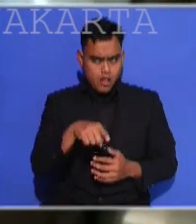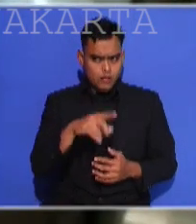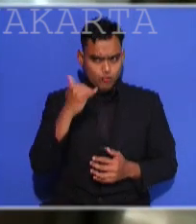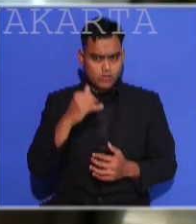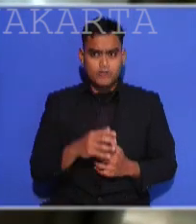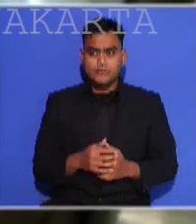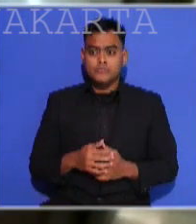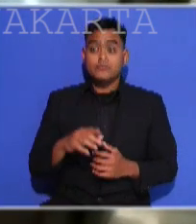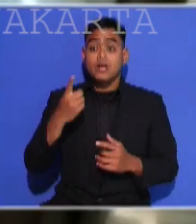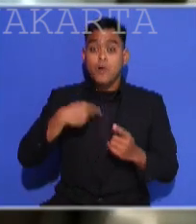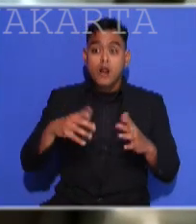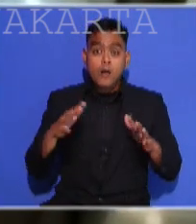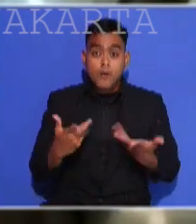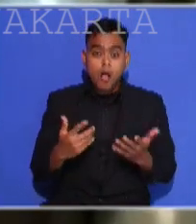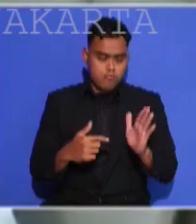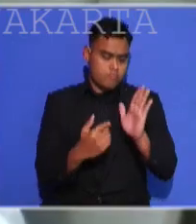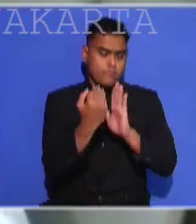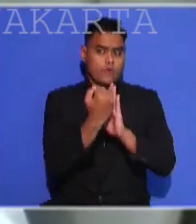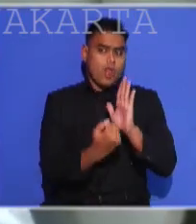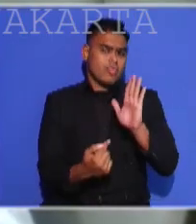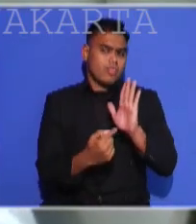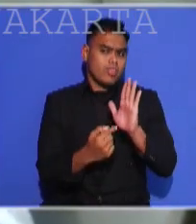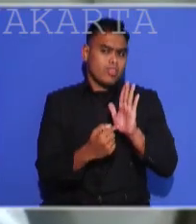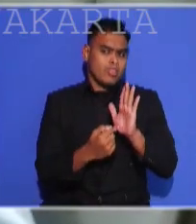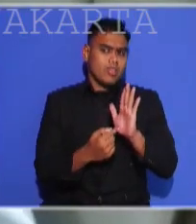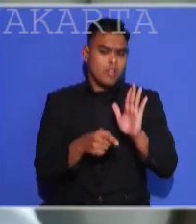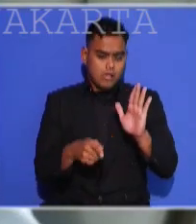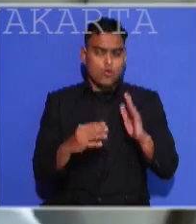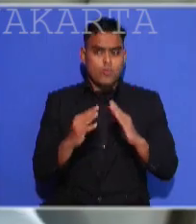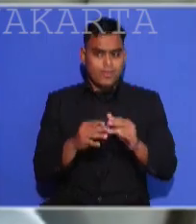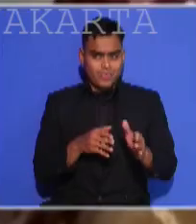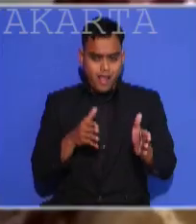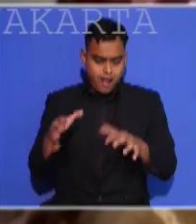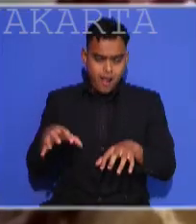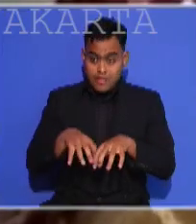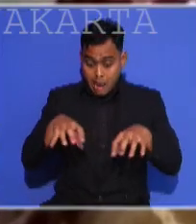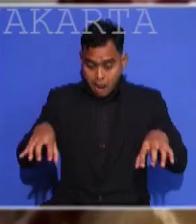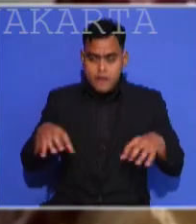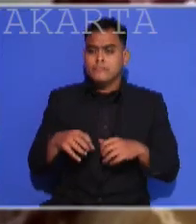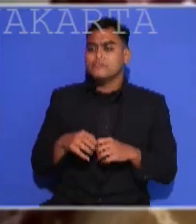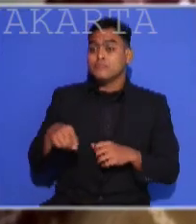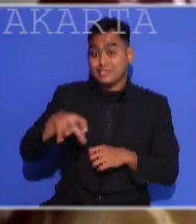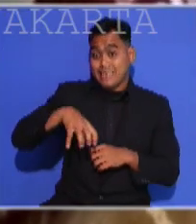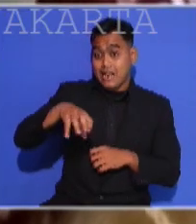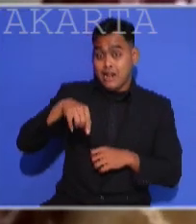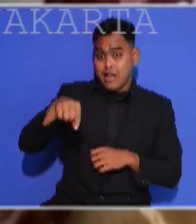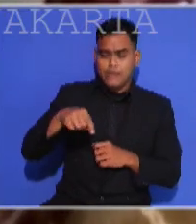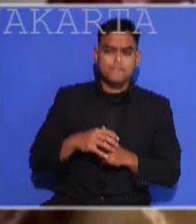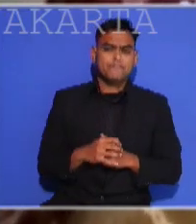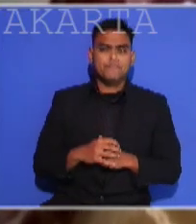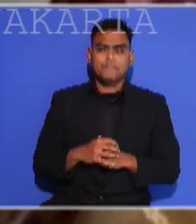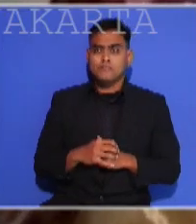Perda tentang rencana tata ruang Tata wilayah RT RW komisi A mendesak